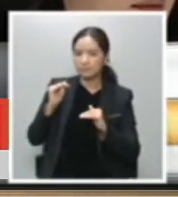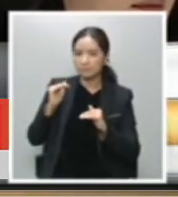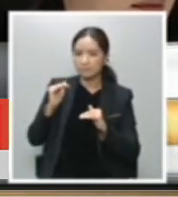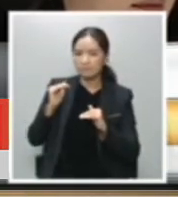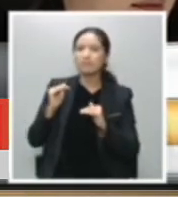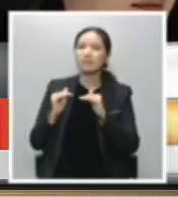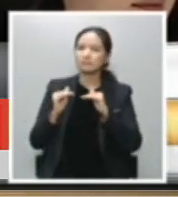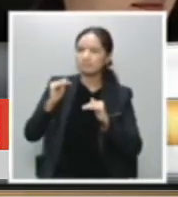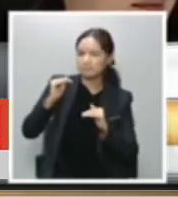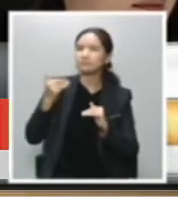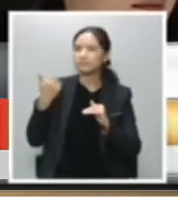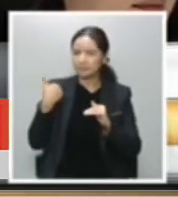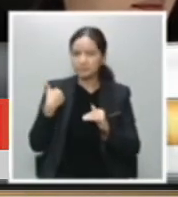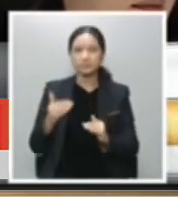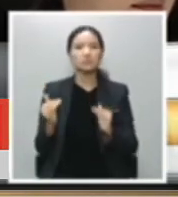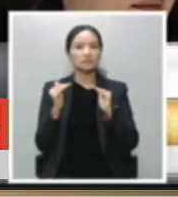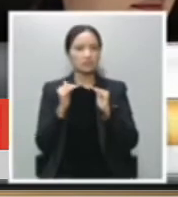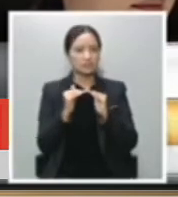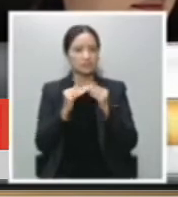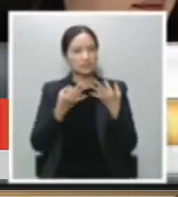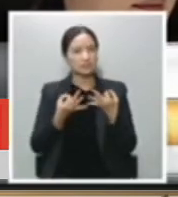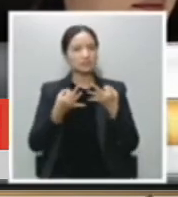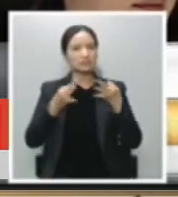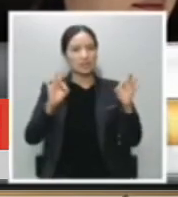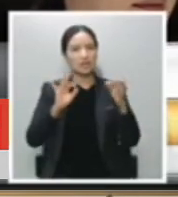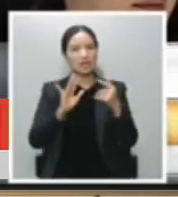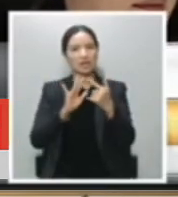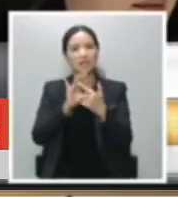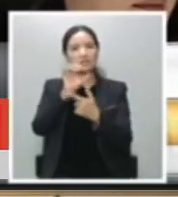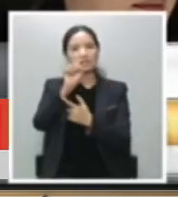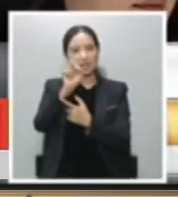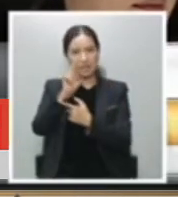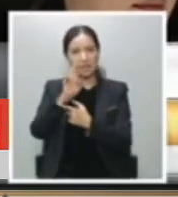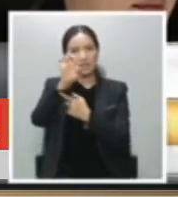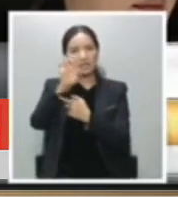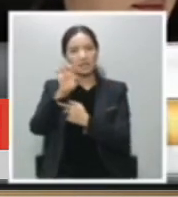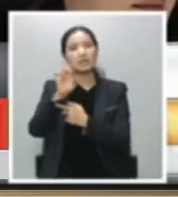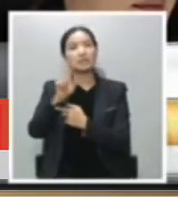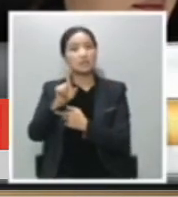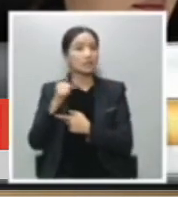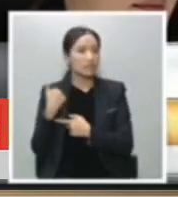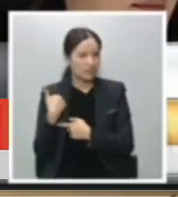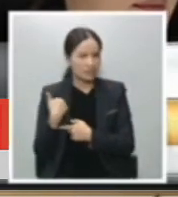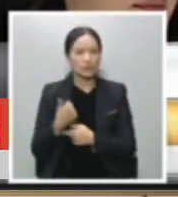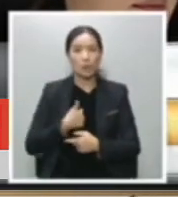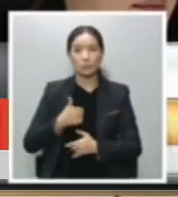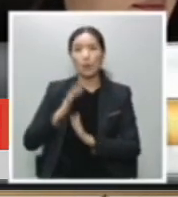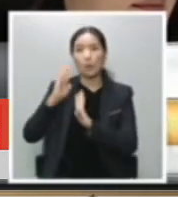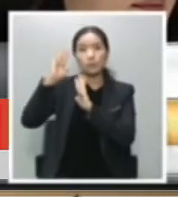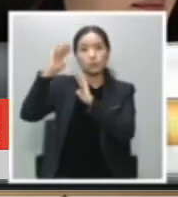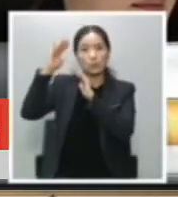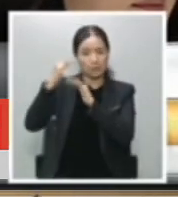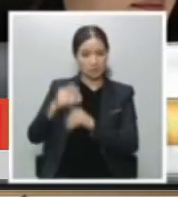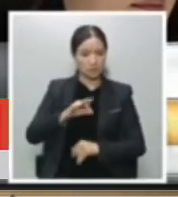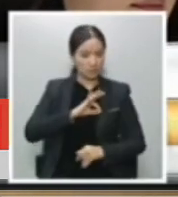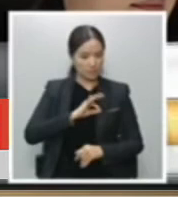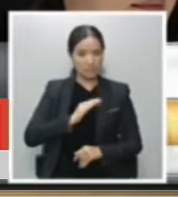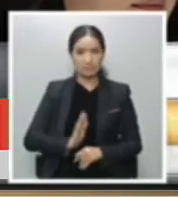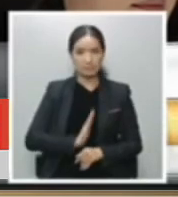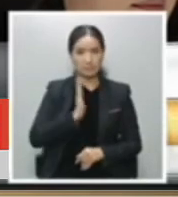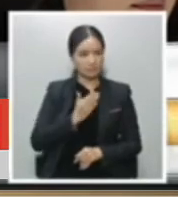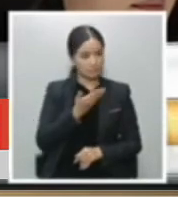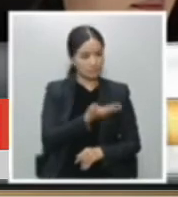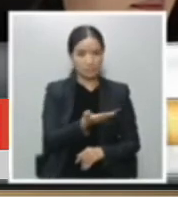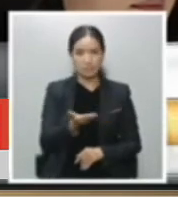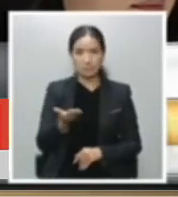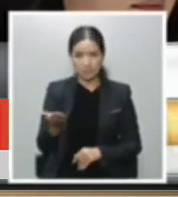เหลื่อมล้ำในเรื่องของสิทธิเสรีภาพดิฉันหวังเป็นอย่างยิ่งว่าท่านสมาชิกผู้ทรงเกียรติทุกท่าน